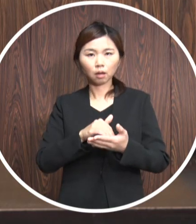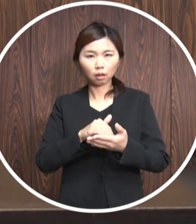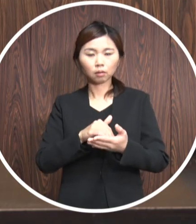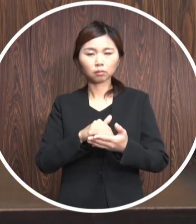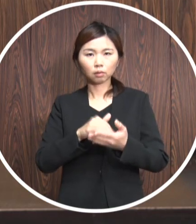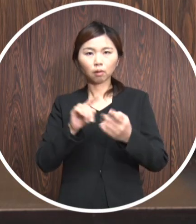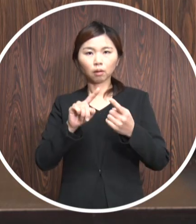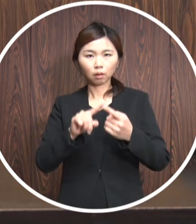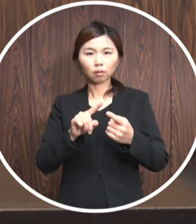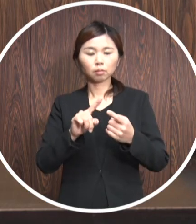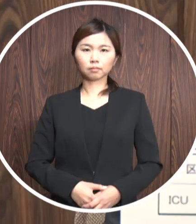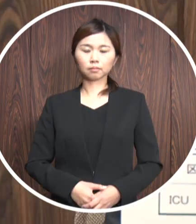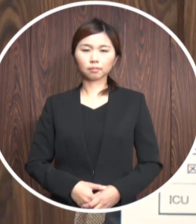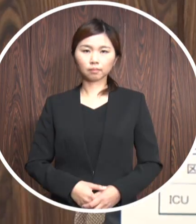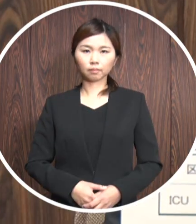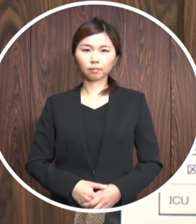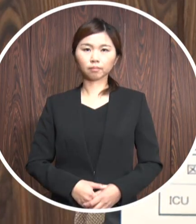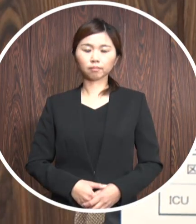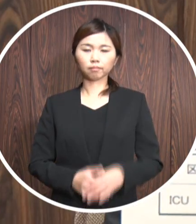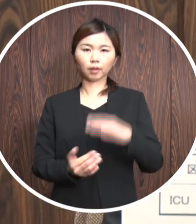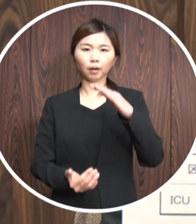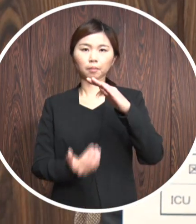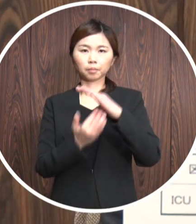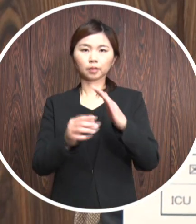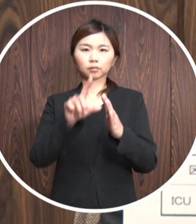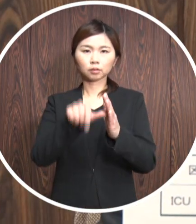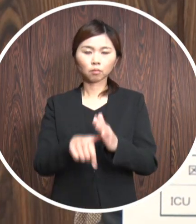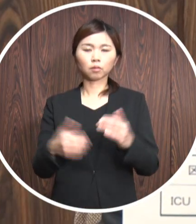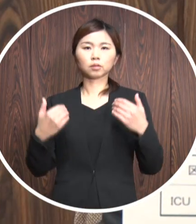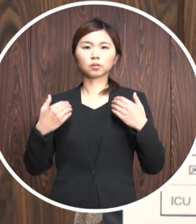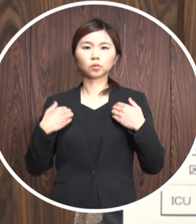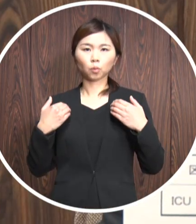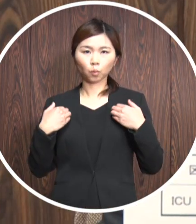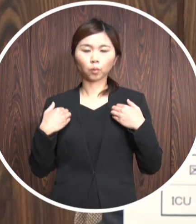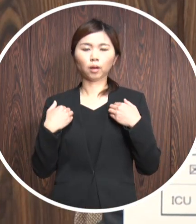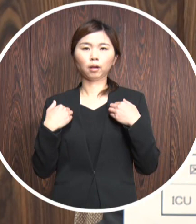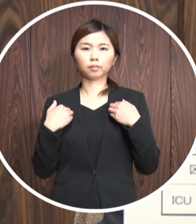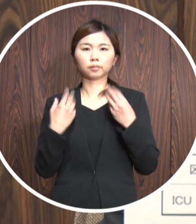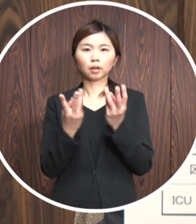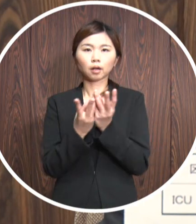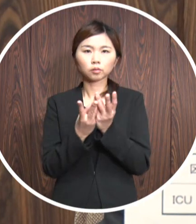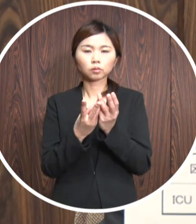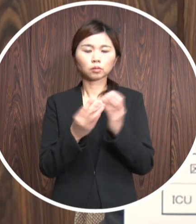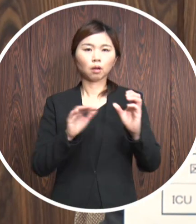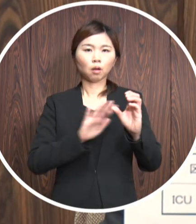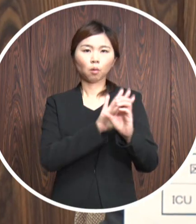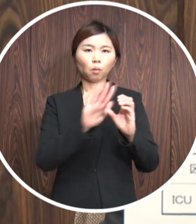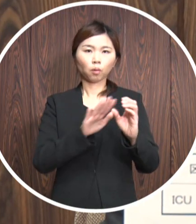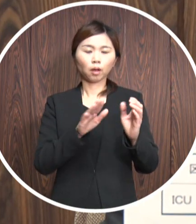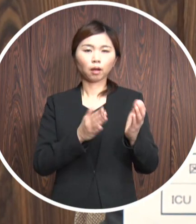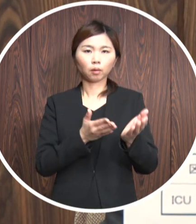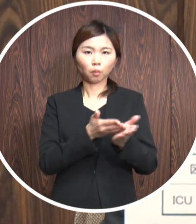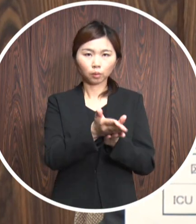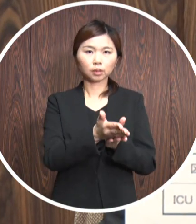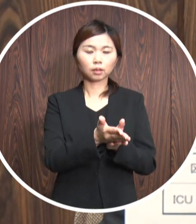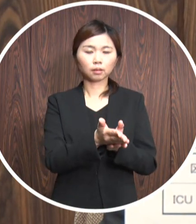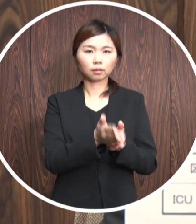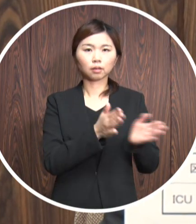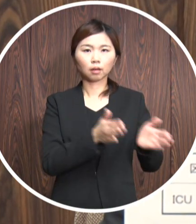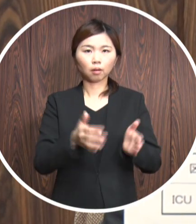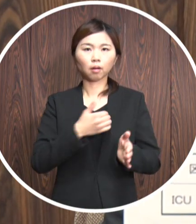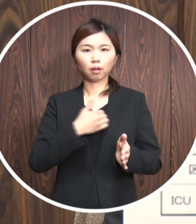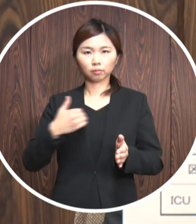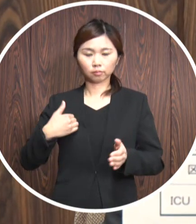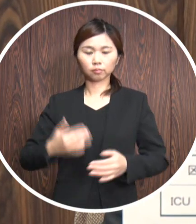を行いますこれによりピーク時に必要な台数をコロナように確保することが可能となり